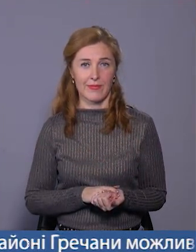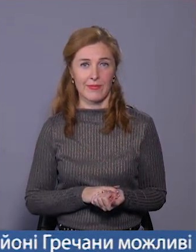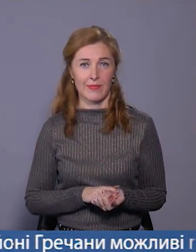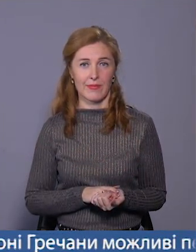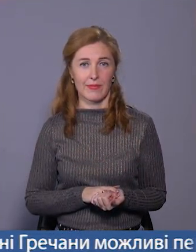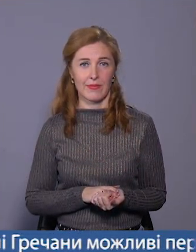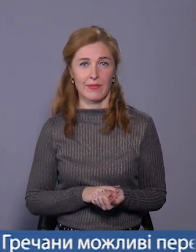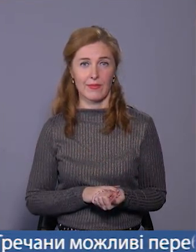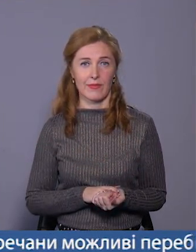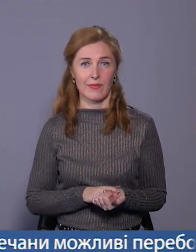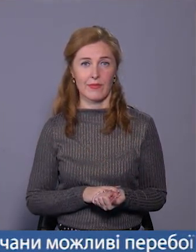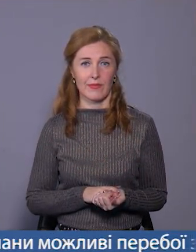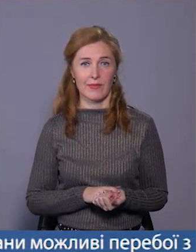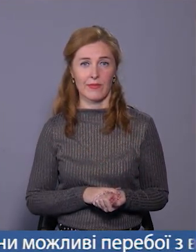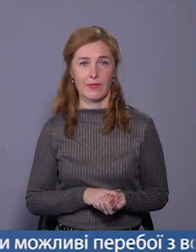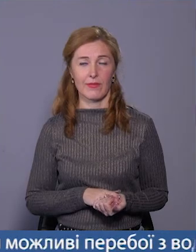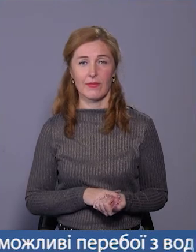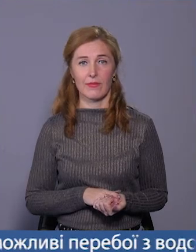Вікторія Паламар, новини міста.